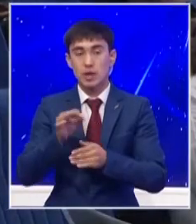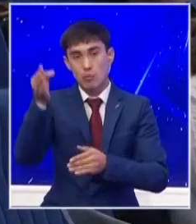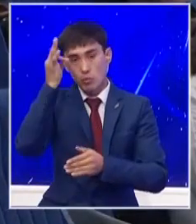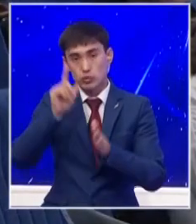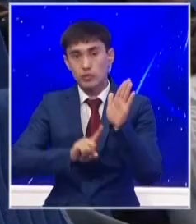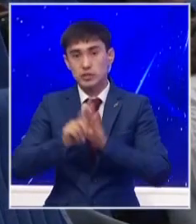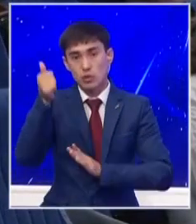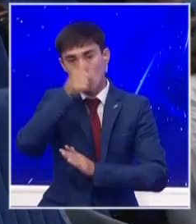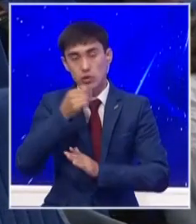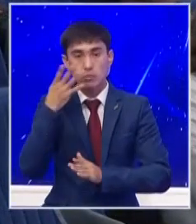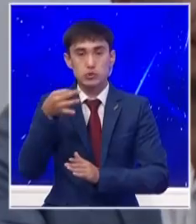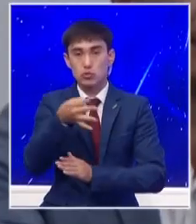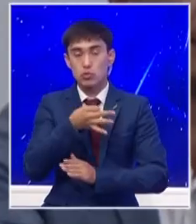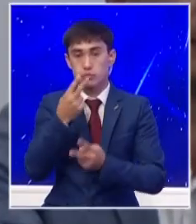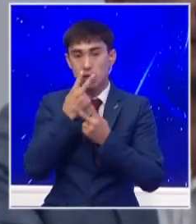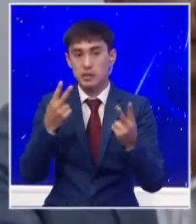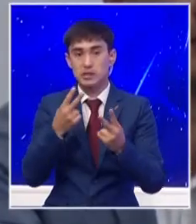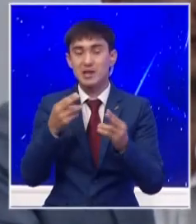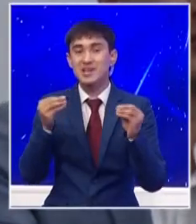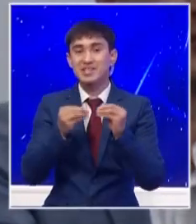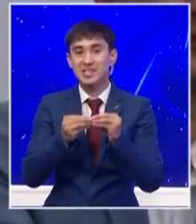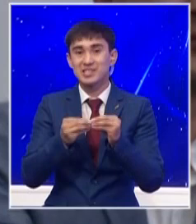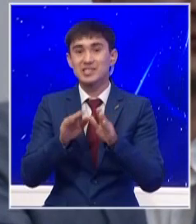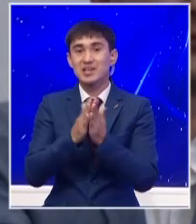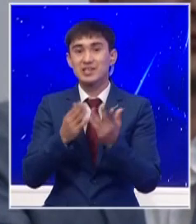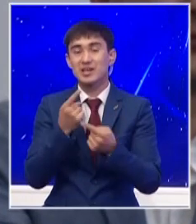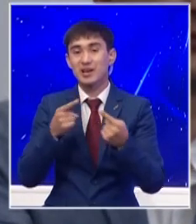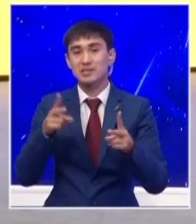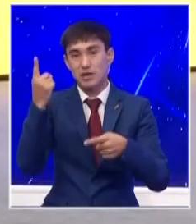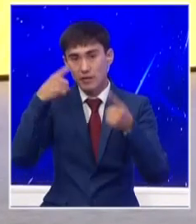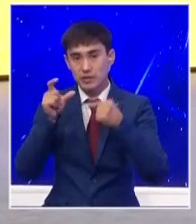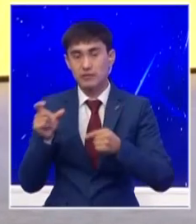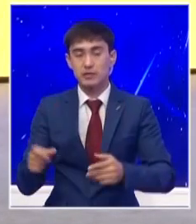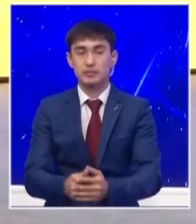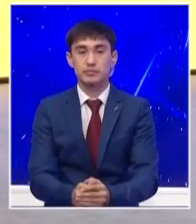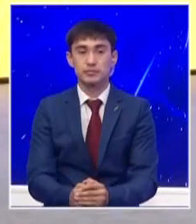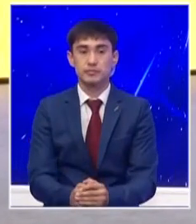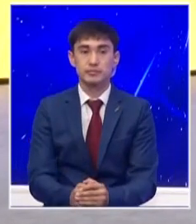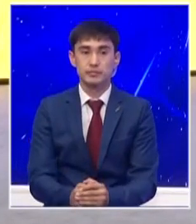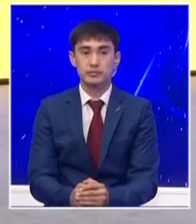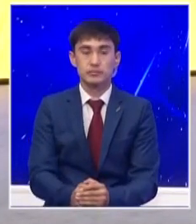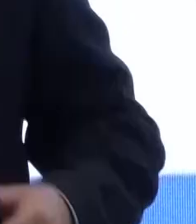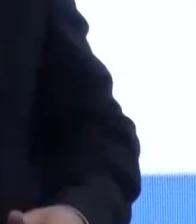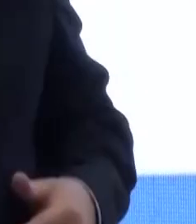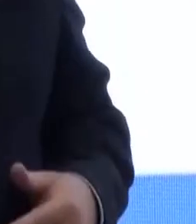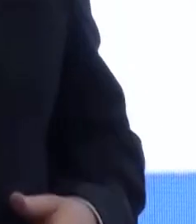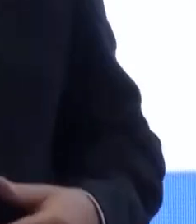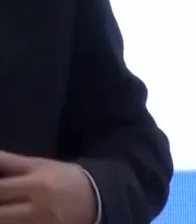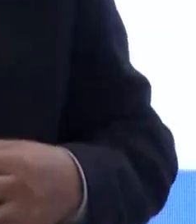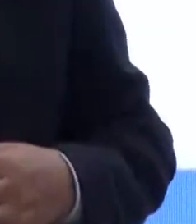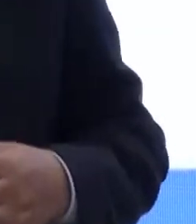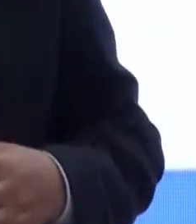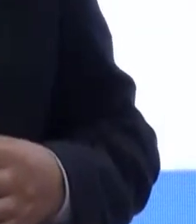года в Алматинской области презентовано около 10 книг разных авторов. Жандос Назарбаев, Аяулым Жерсун Кызы,